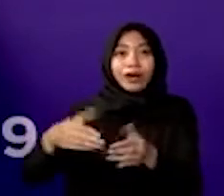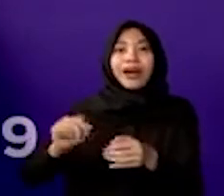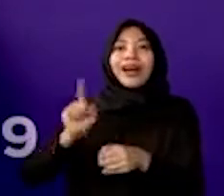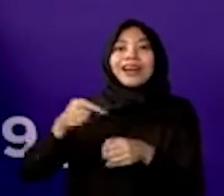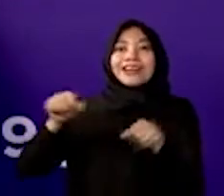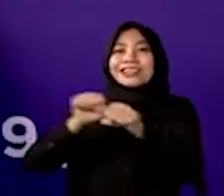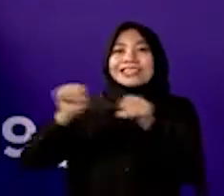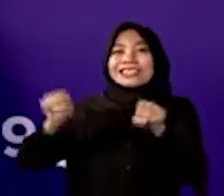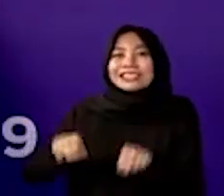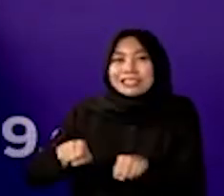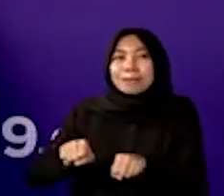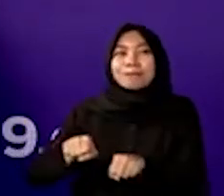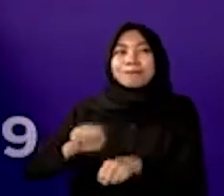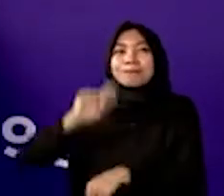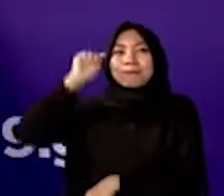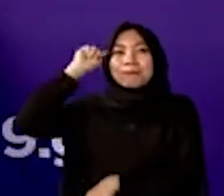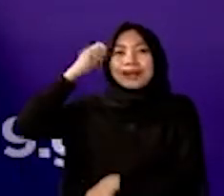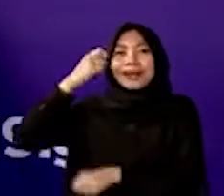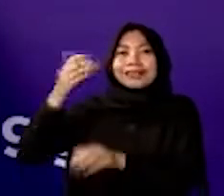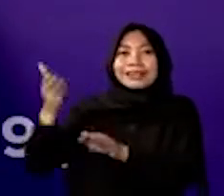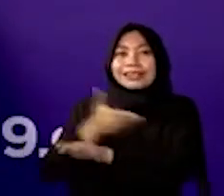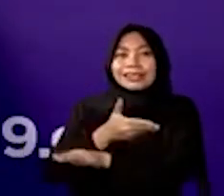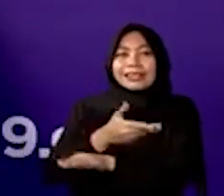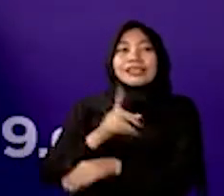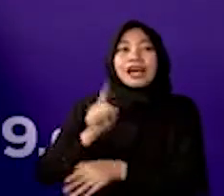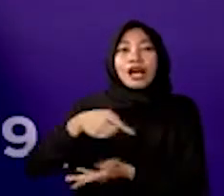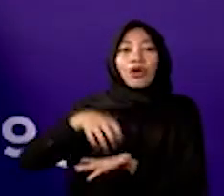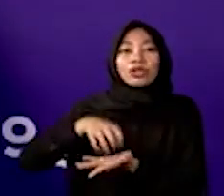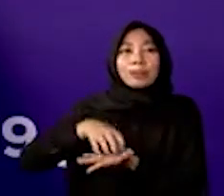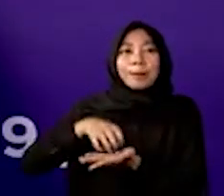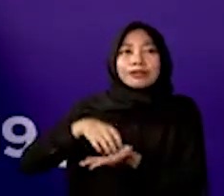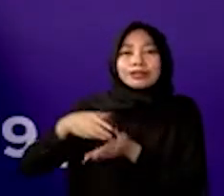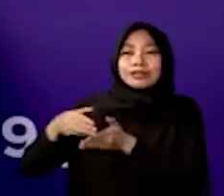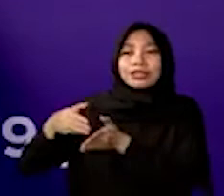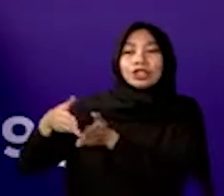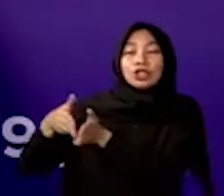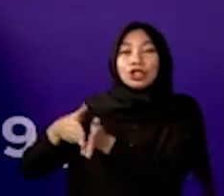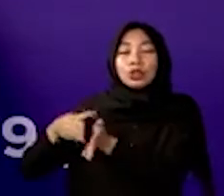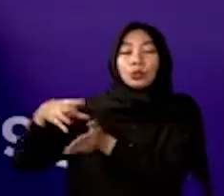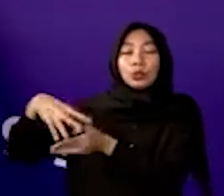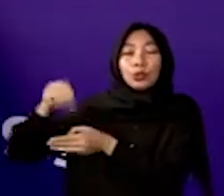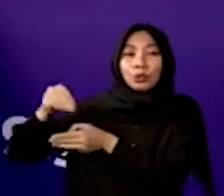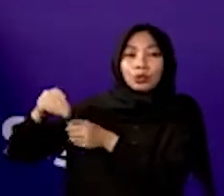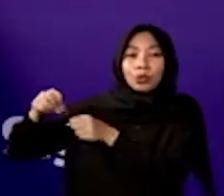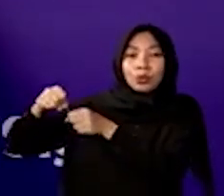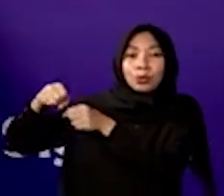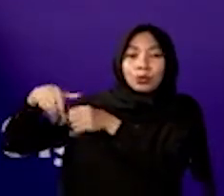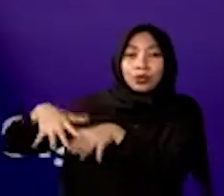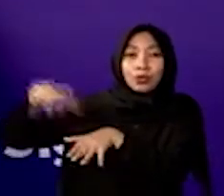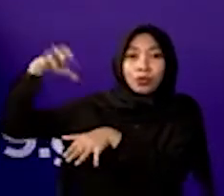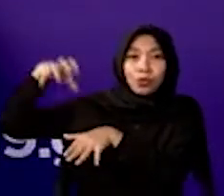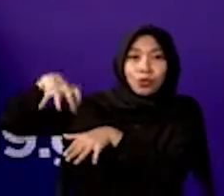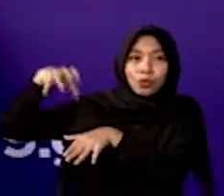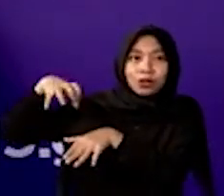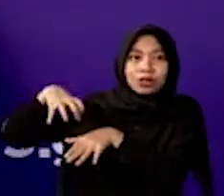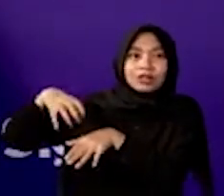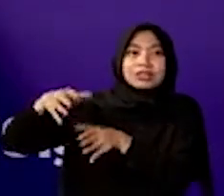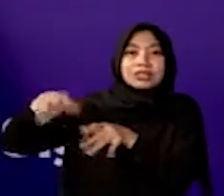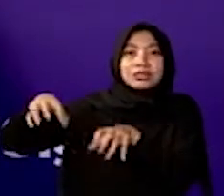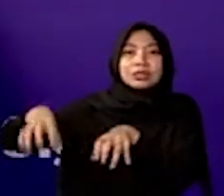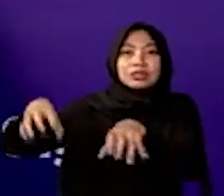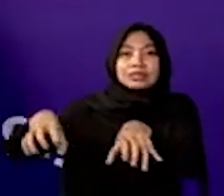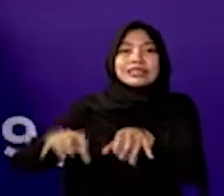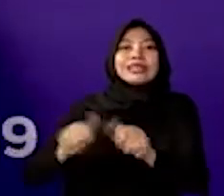daerah yang sudah memiliki informasi adanya hujan di Hulu maka sebaiknya mereka yang berada di sepanjang sungai untuk